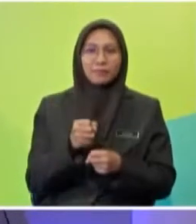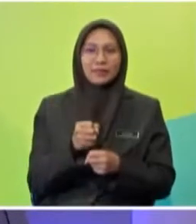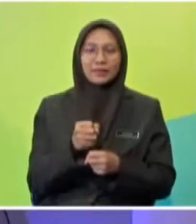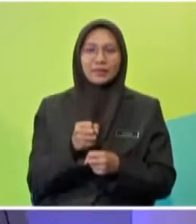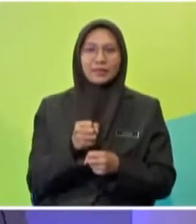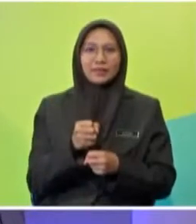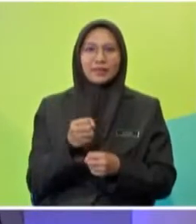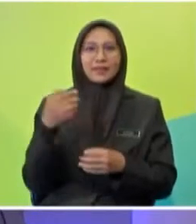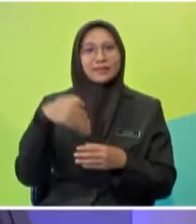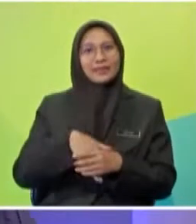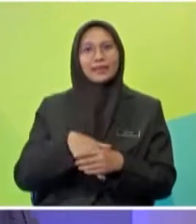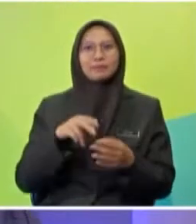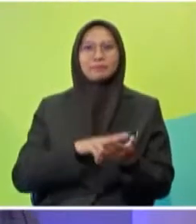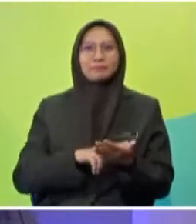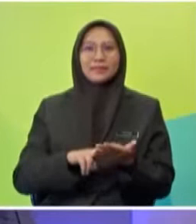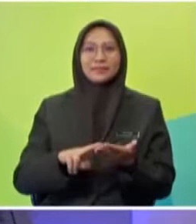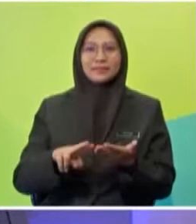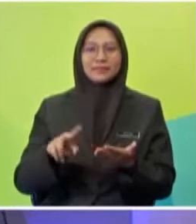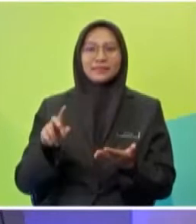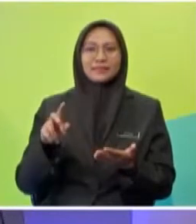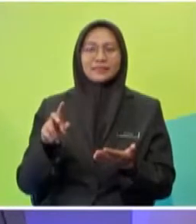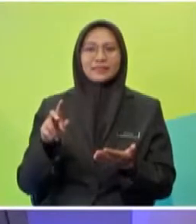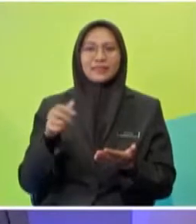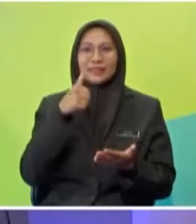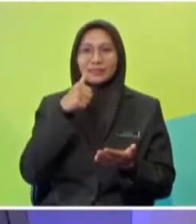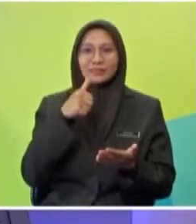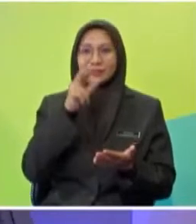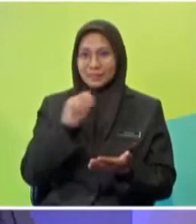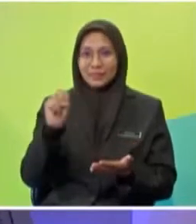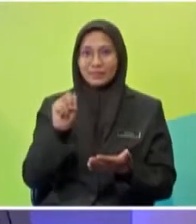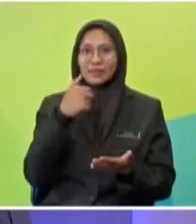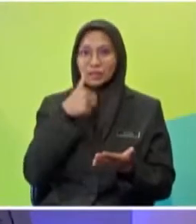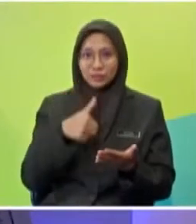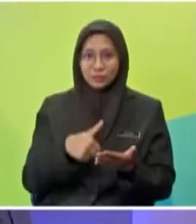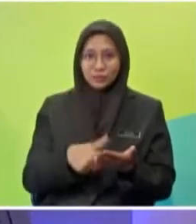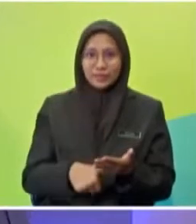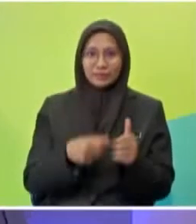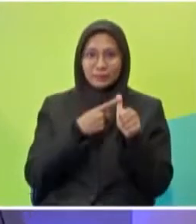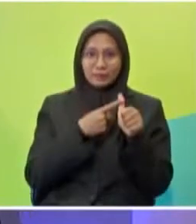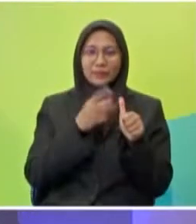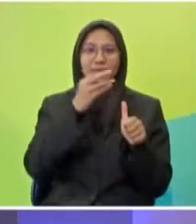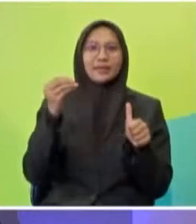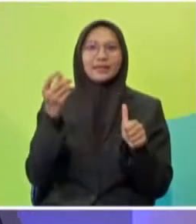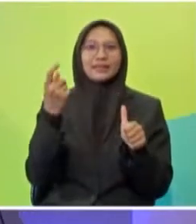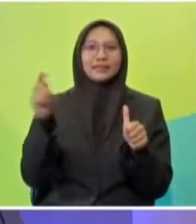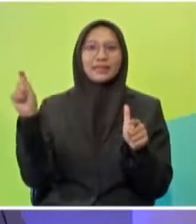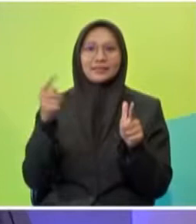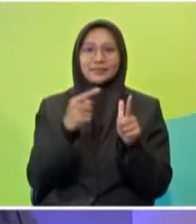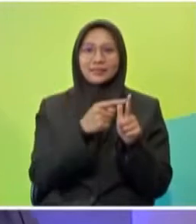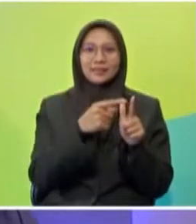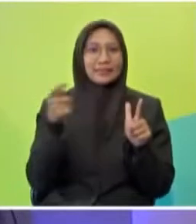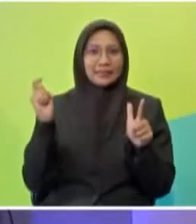bacaan Asura kira-kira sekitar pertama tadi tentang pahlawan urut share ke jadi cedak tanya umur yang pertama siap